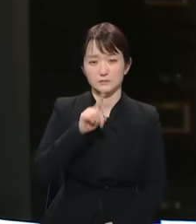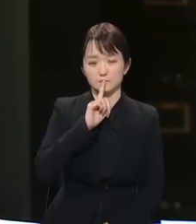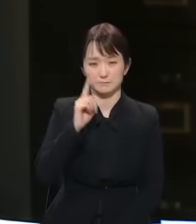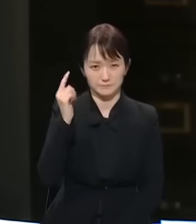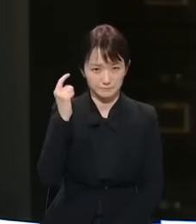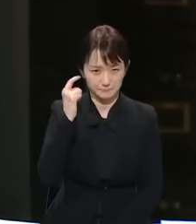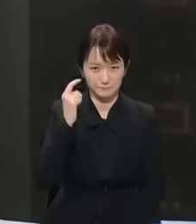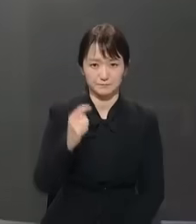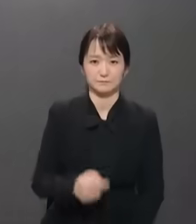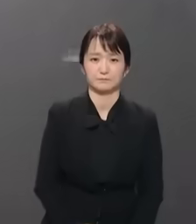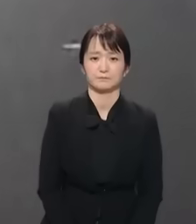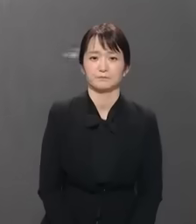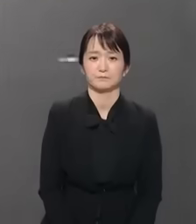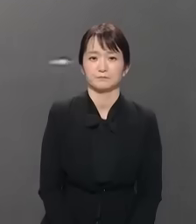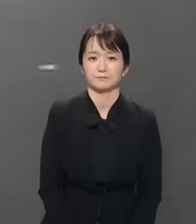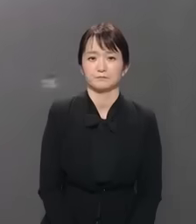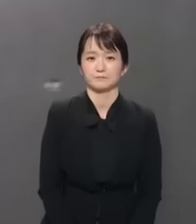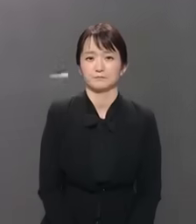들어보시죠.